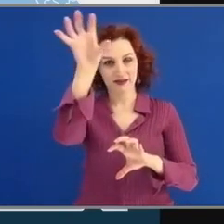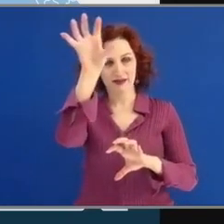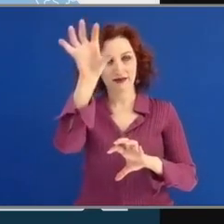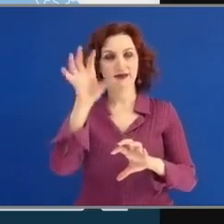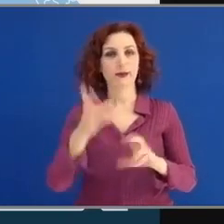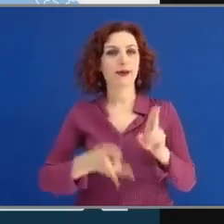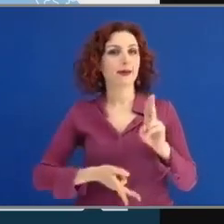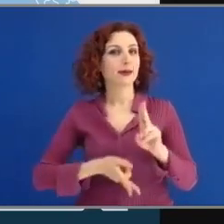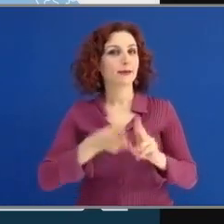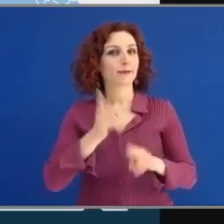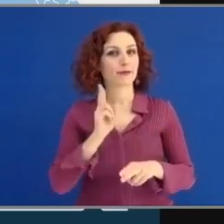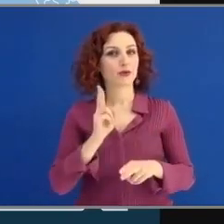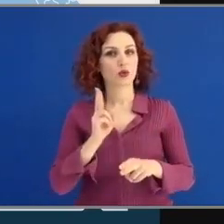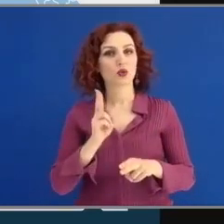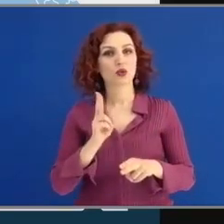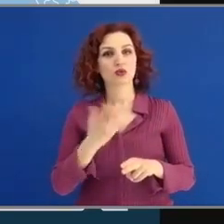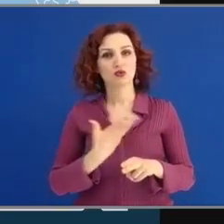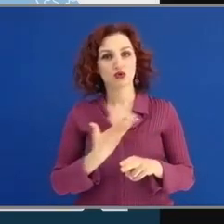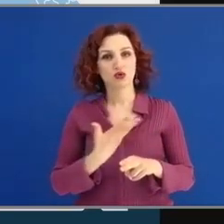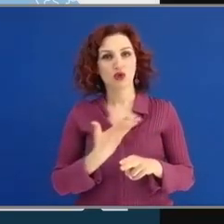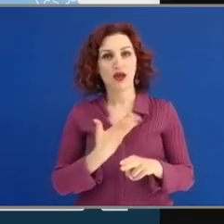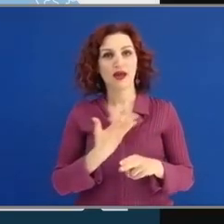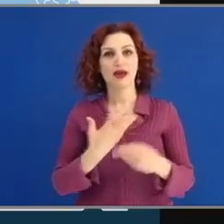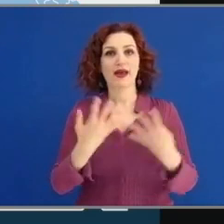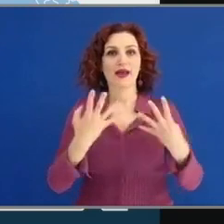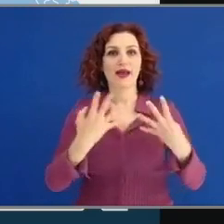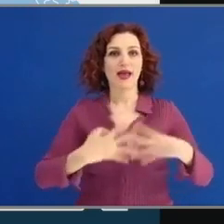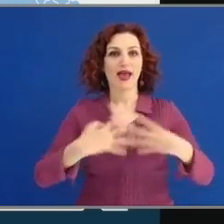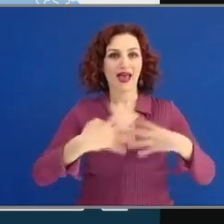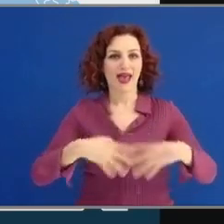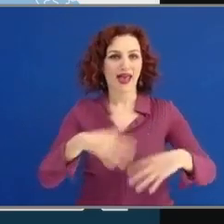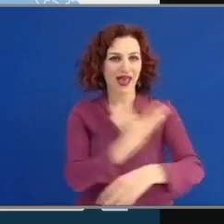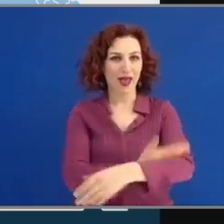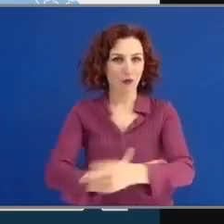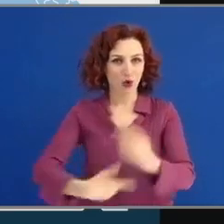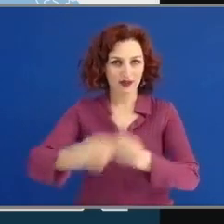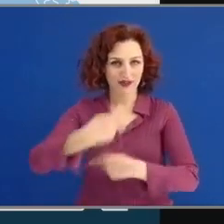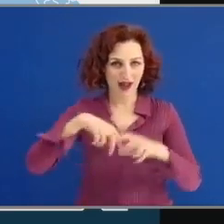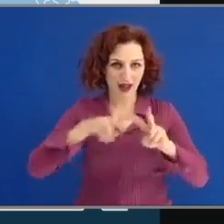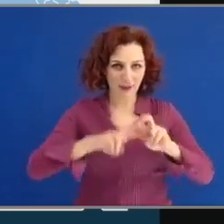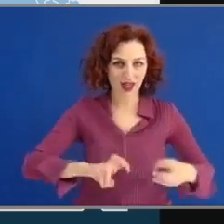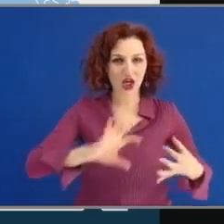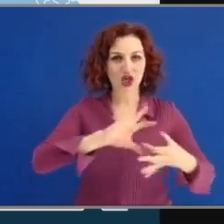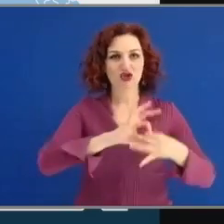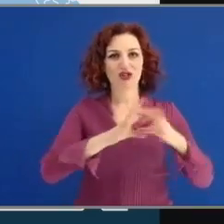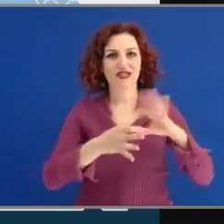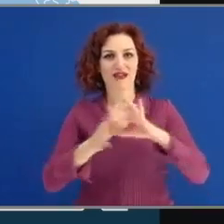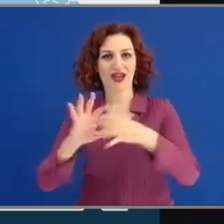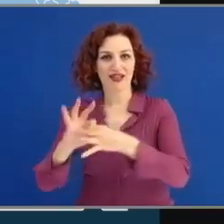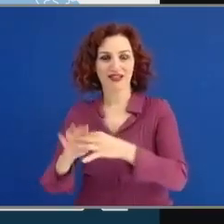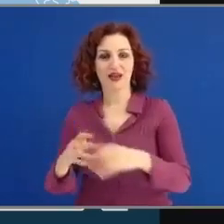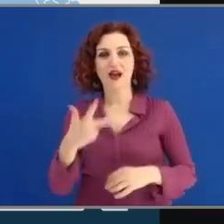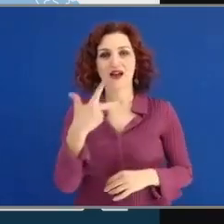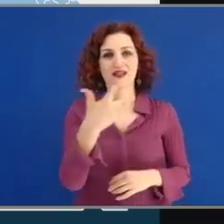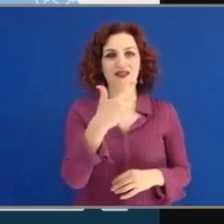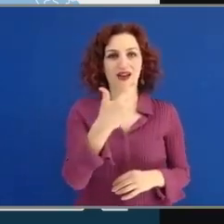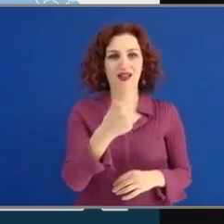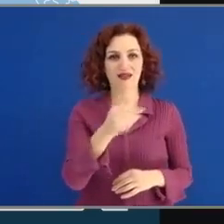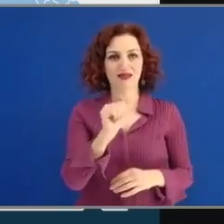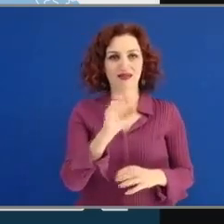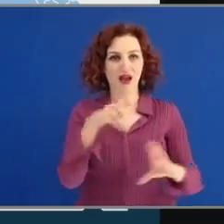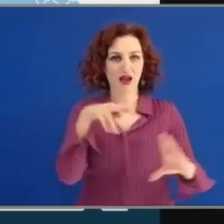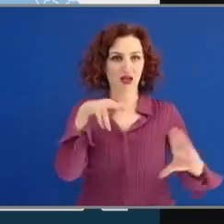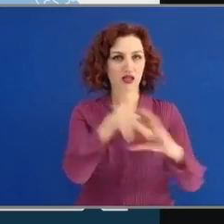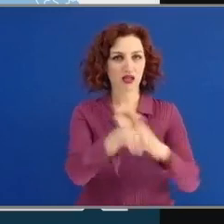riguarderanno il potenziamento dell'emodinamica di Civitavecchia, l'acquisizione di tre TAC per gli ospedali di